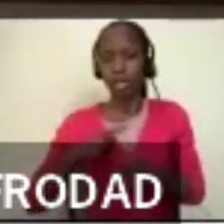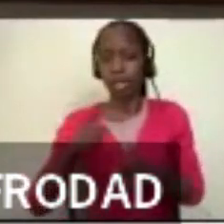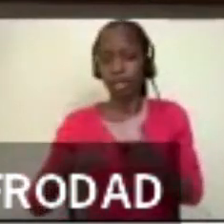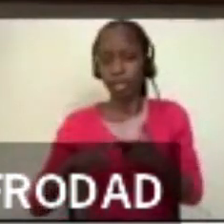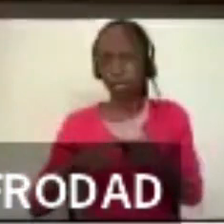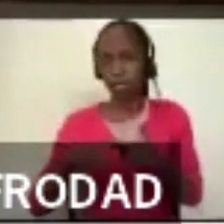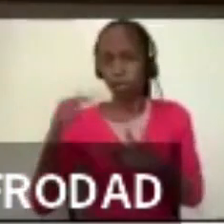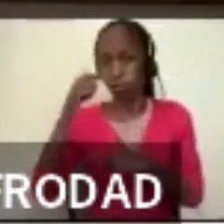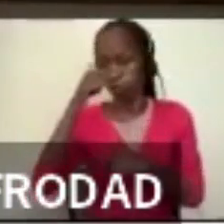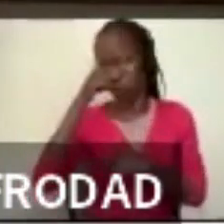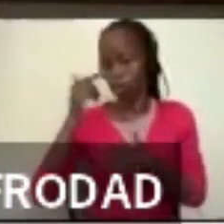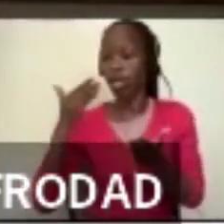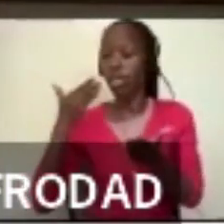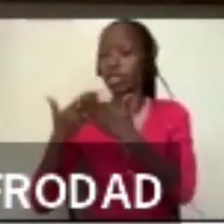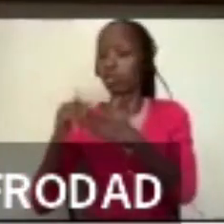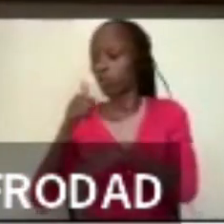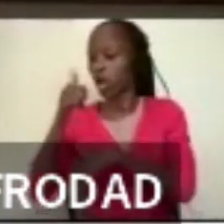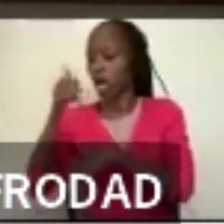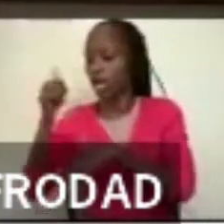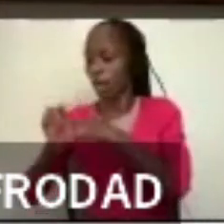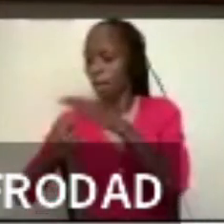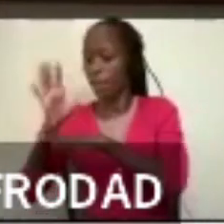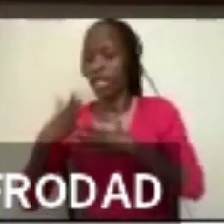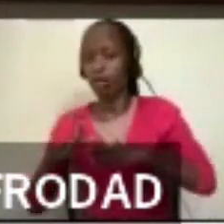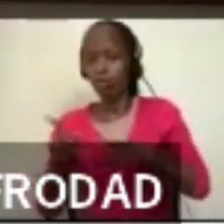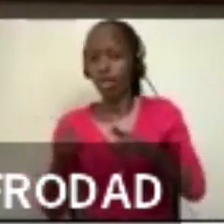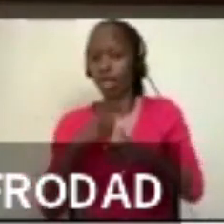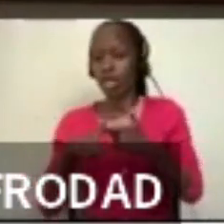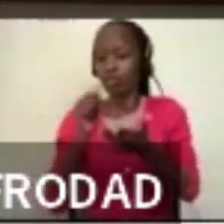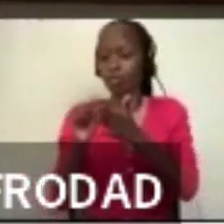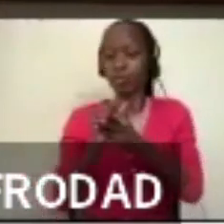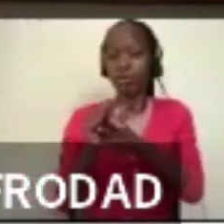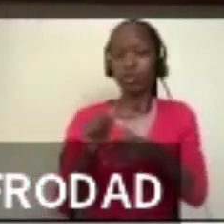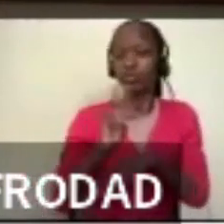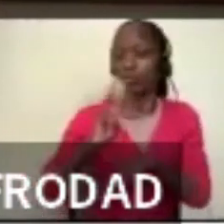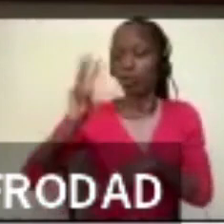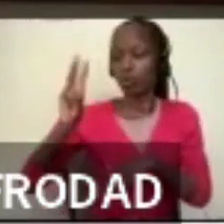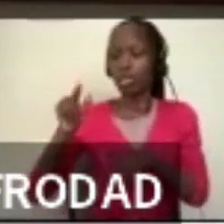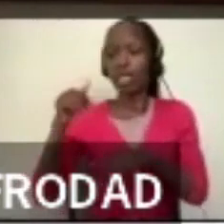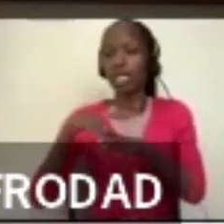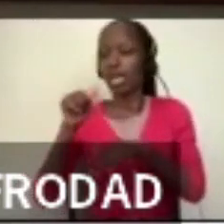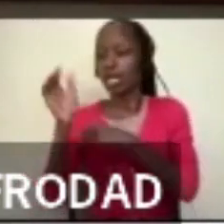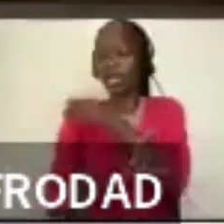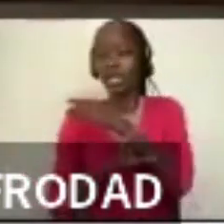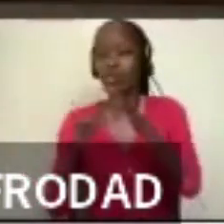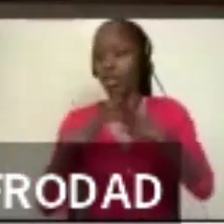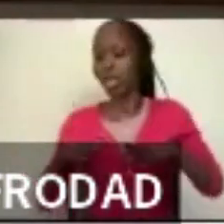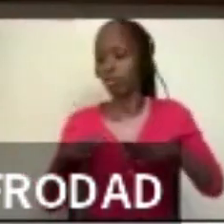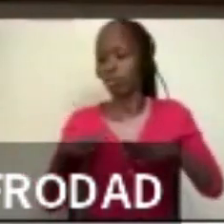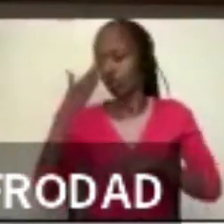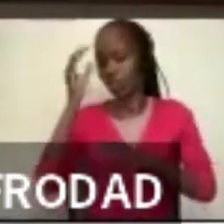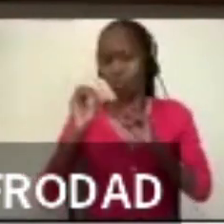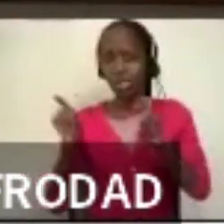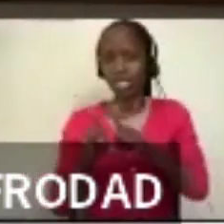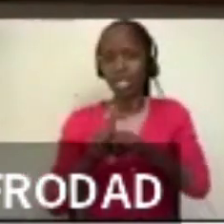d'autres pays, juste pour que l'histoire ne soit pas oubliée, qu'elle existe toujours. Mais à chaque fois qu'on a essayé de le republier sur notre site